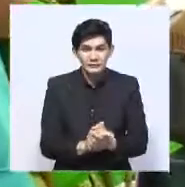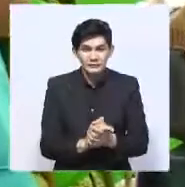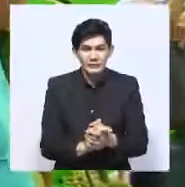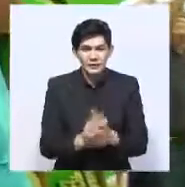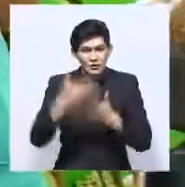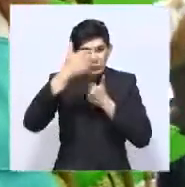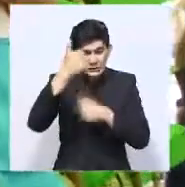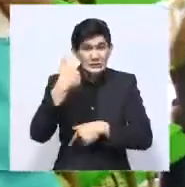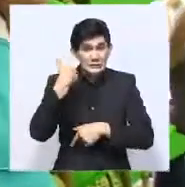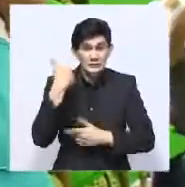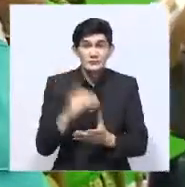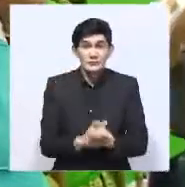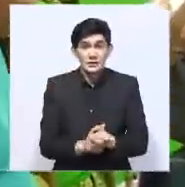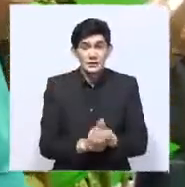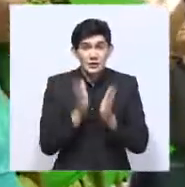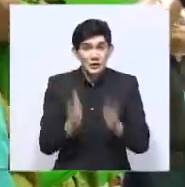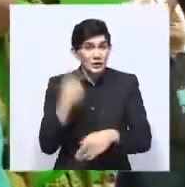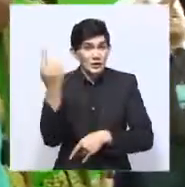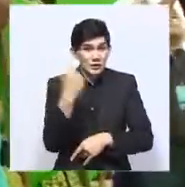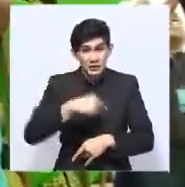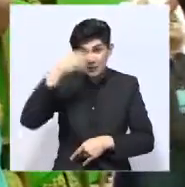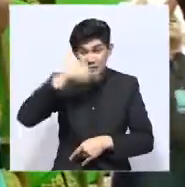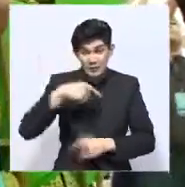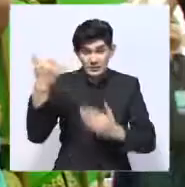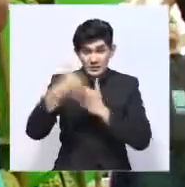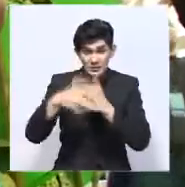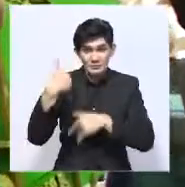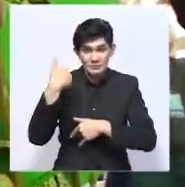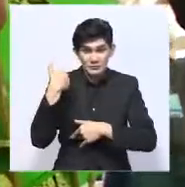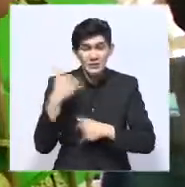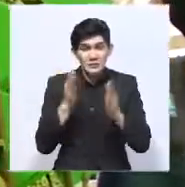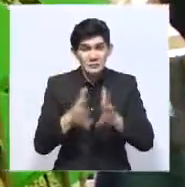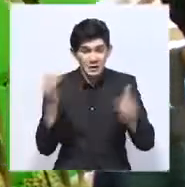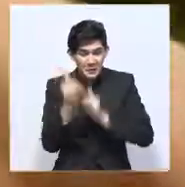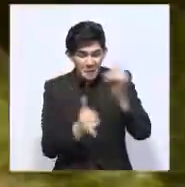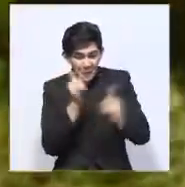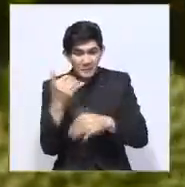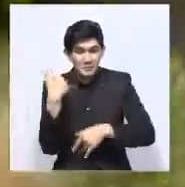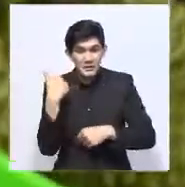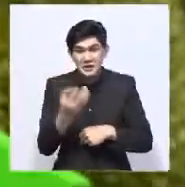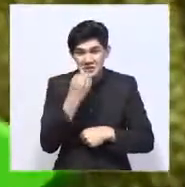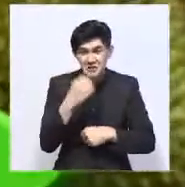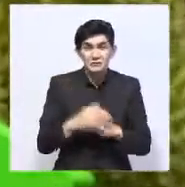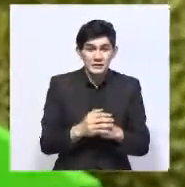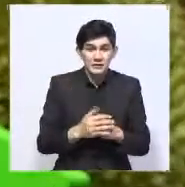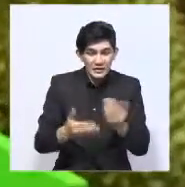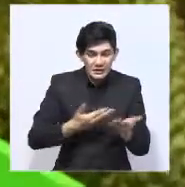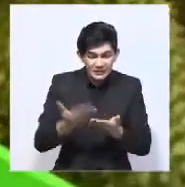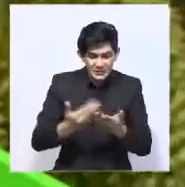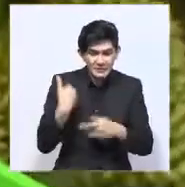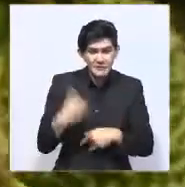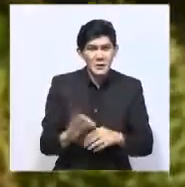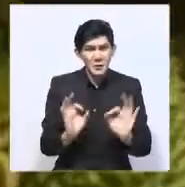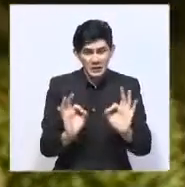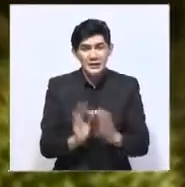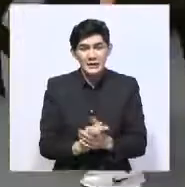ะก็ได้รับความสนใจค่ะจากนักท่องเที่ยวทั้งชาวไทยแล้วก็ชาวต่างชาติจำนวนมากทีเดียว จริงๆผมว่าซื้อลูกหนึ่งก็โอเ